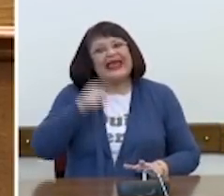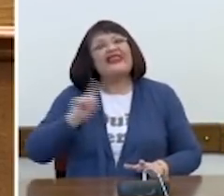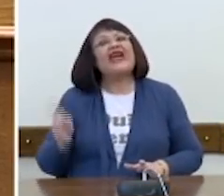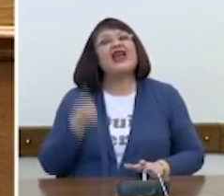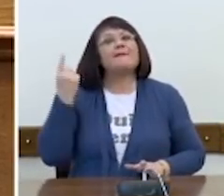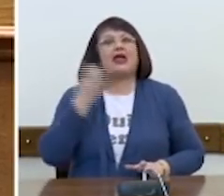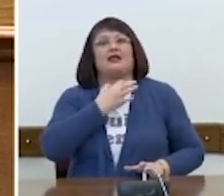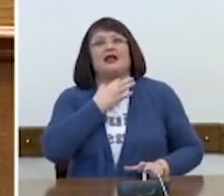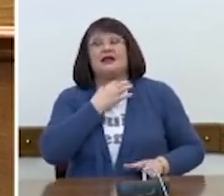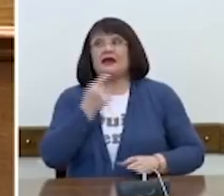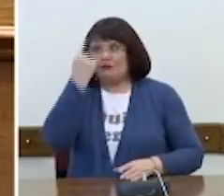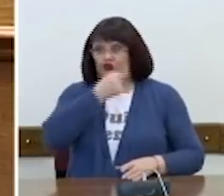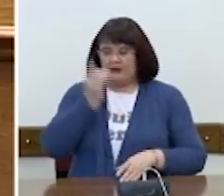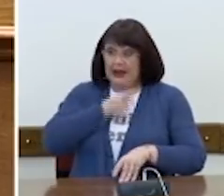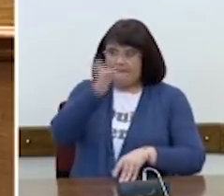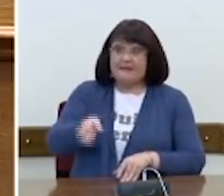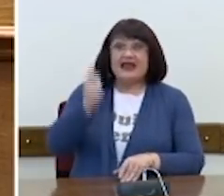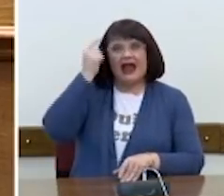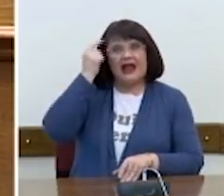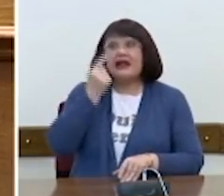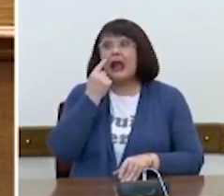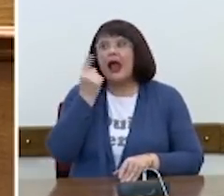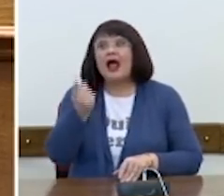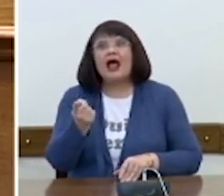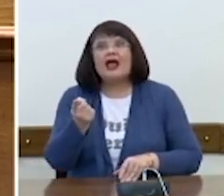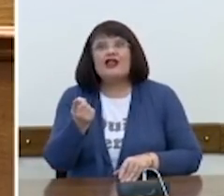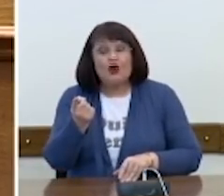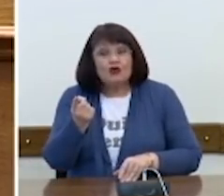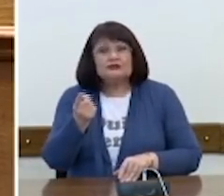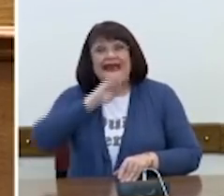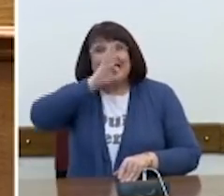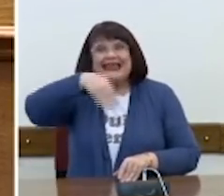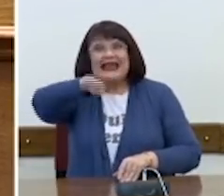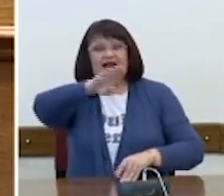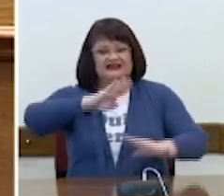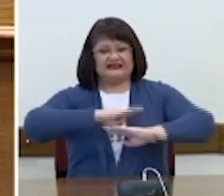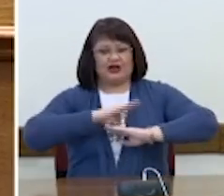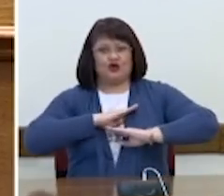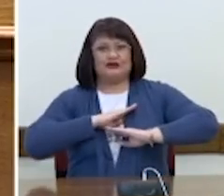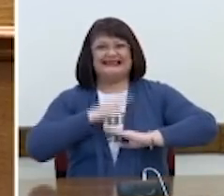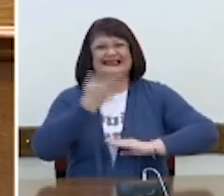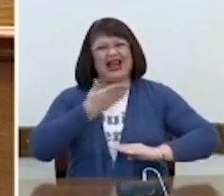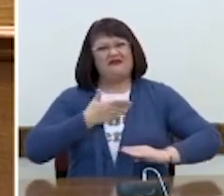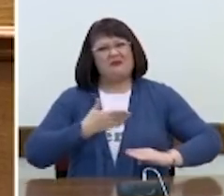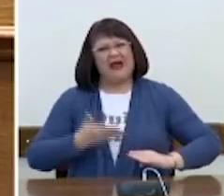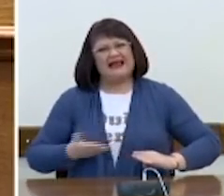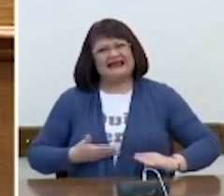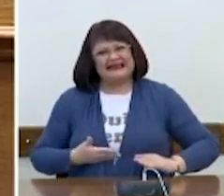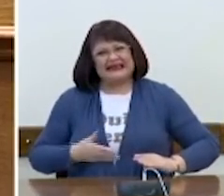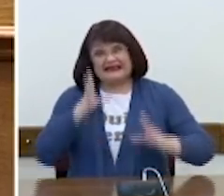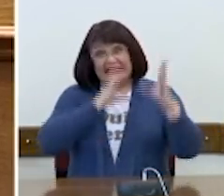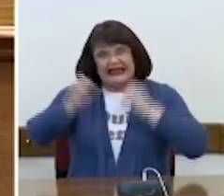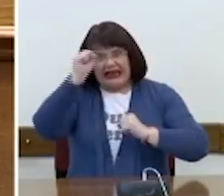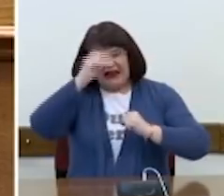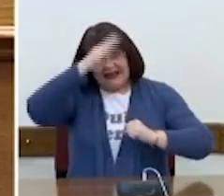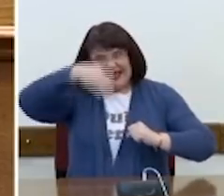διαπίστωσα προσωπικά ότι οι περισσότεροι ασθενείς ήσαν Ιρανοί στρατιώτες, τραυματίες από τον πόλεμο μεταξύ του Ιράν και του Ιράκ.